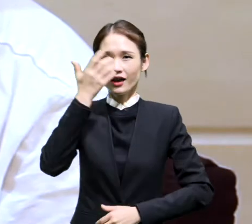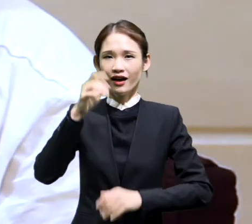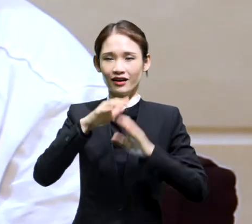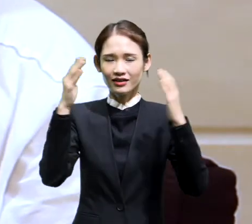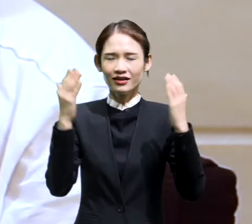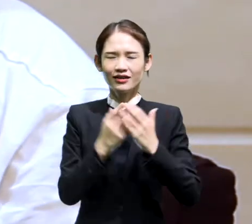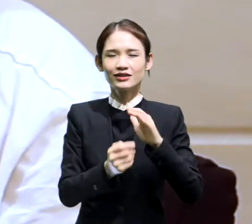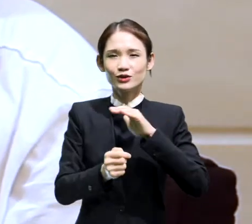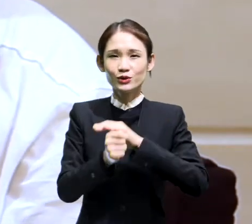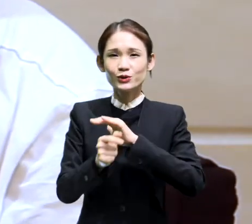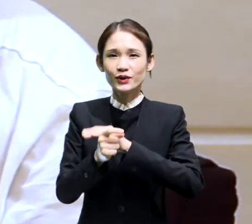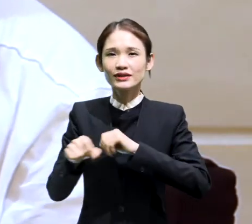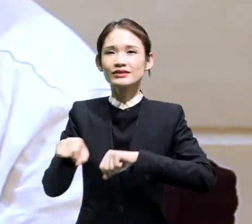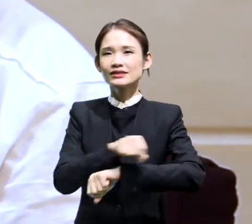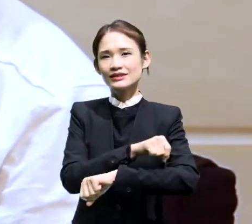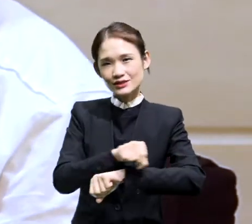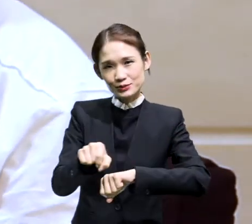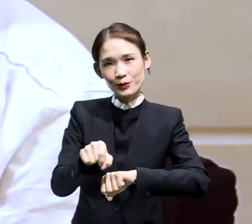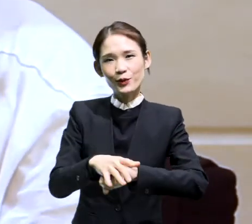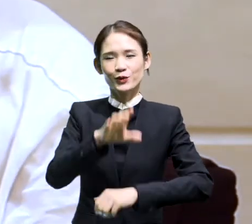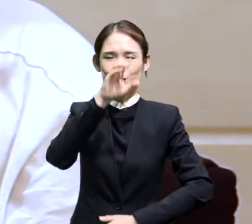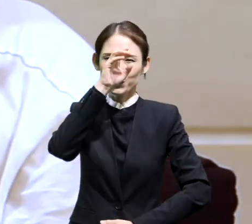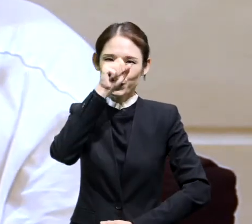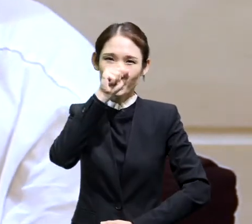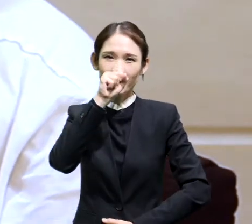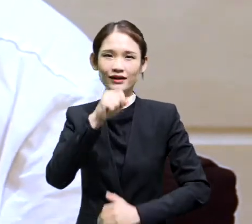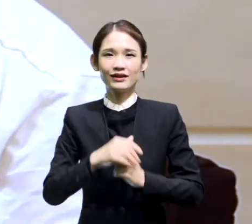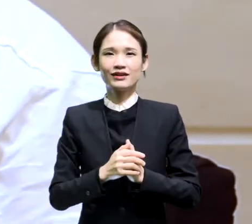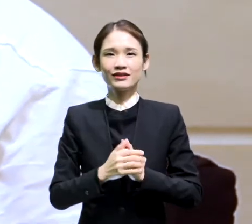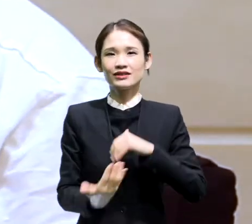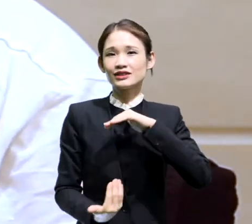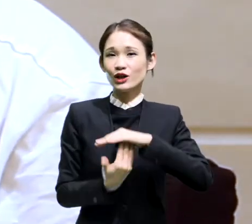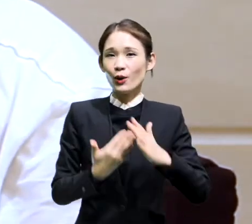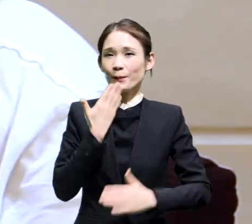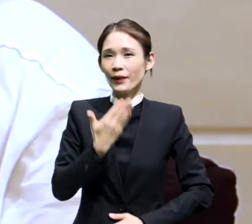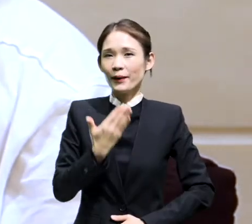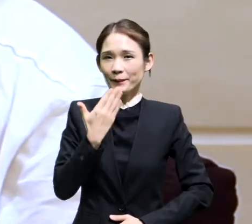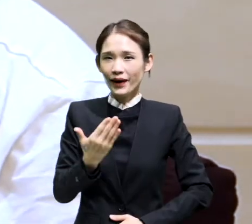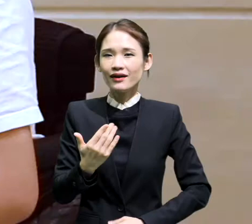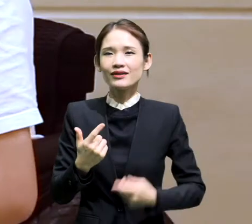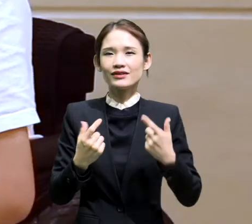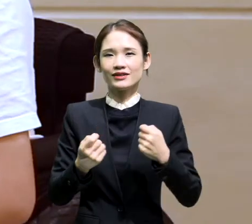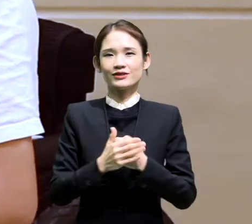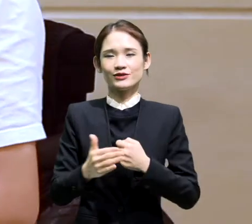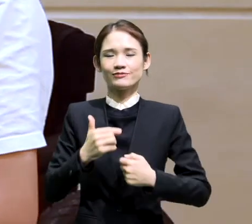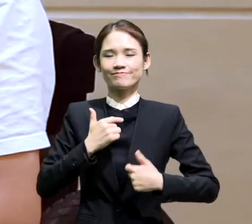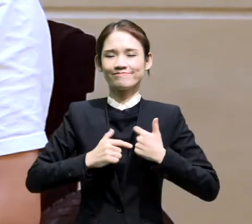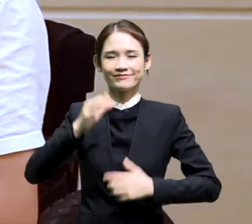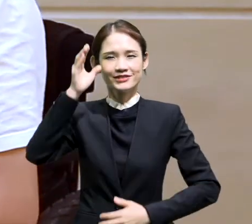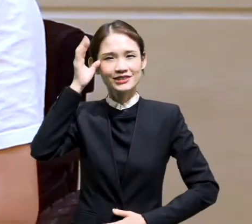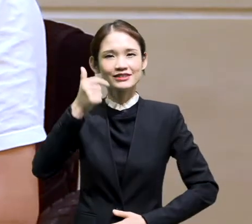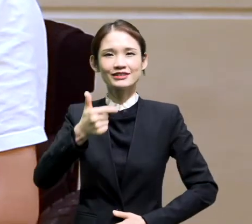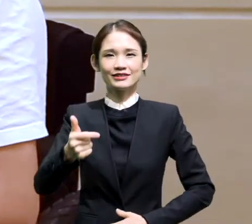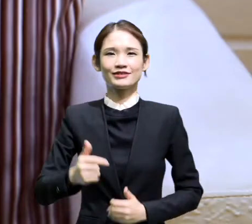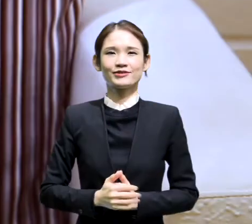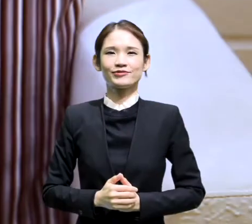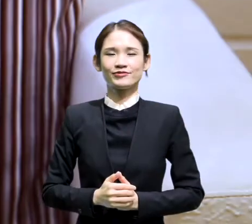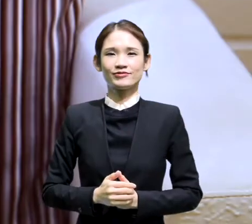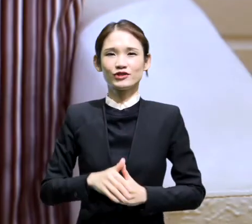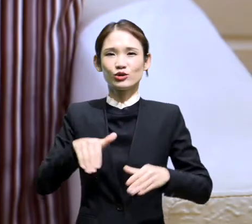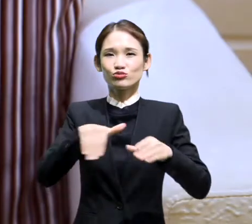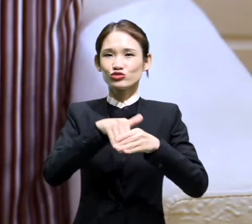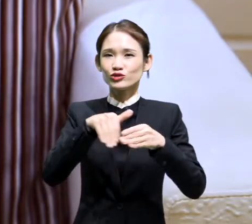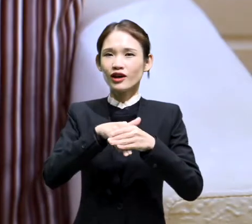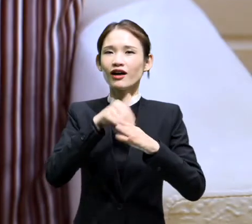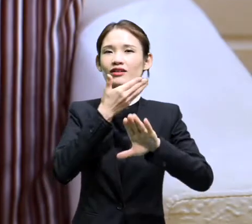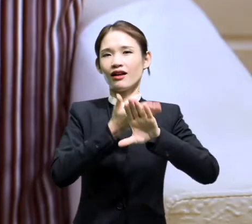다 진짜 독특했고 좋았고 이룰 수 있을 것 같아서 너무 기대가 되었고요. 좀